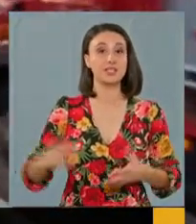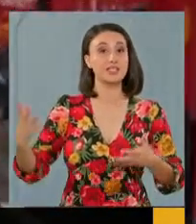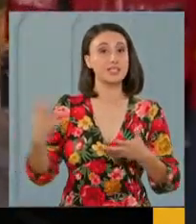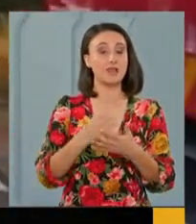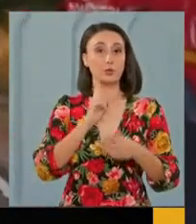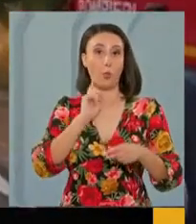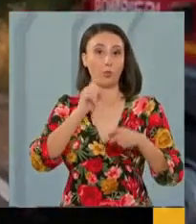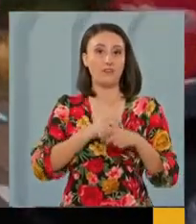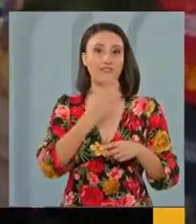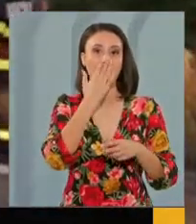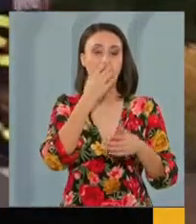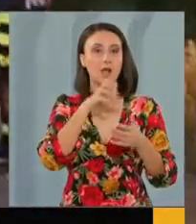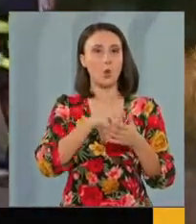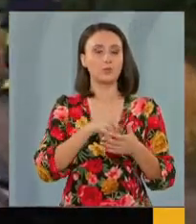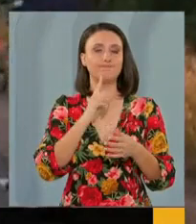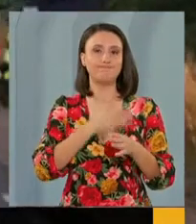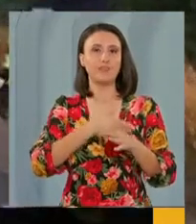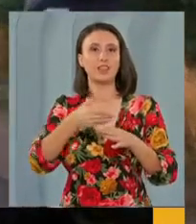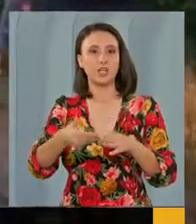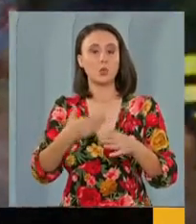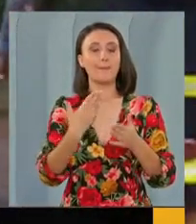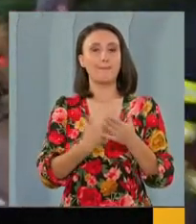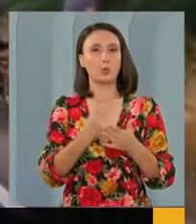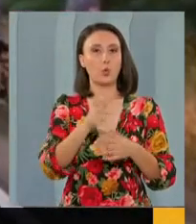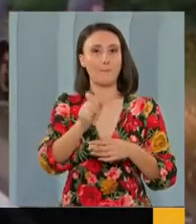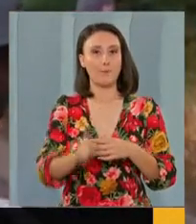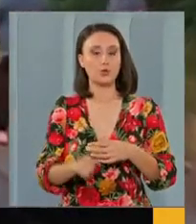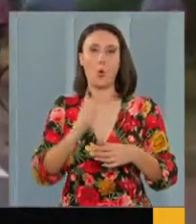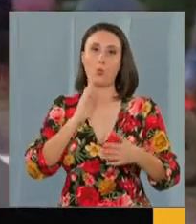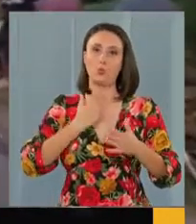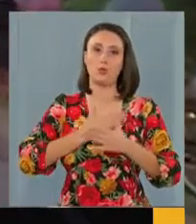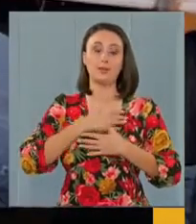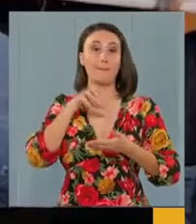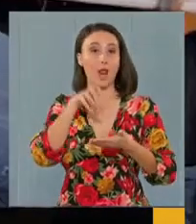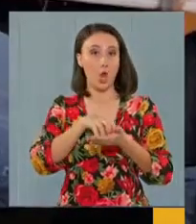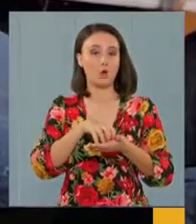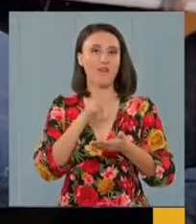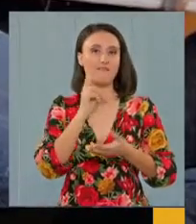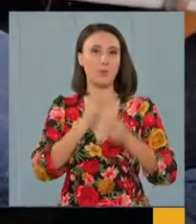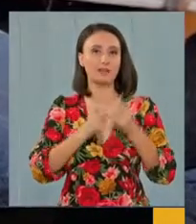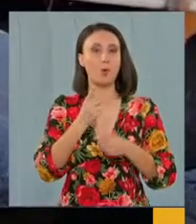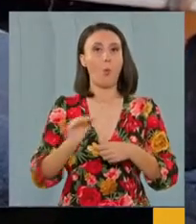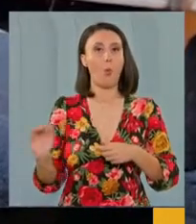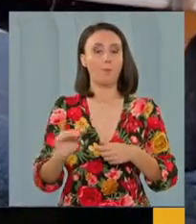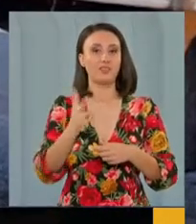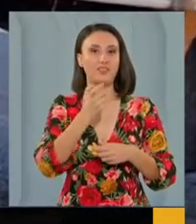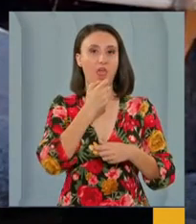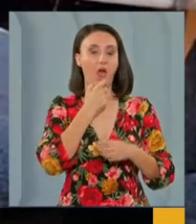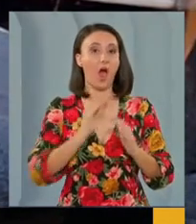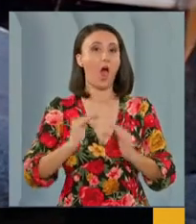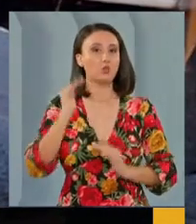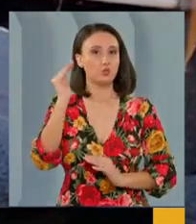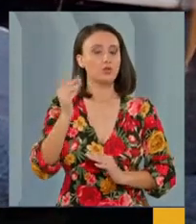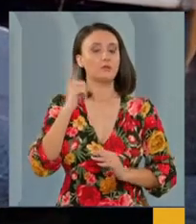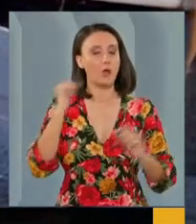Salvatorii au intervenit la fața locului, însă a fost prea târziu pentru 2 persoane care au murit pe loc. Este vorba despre un copil de 3 ani și un adult.